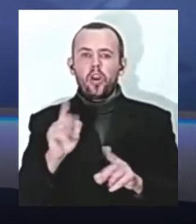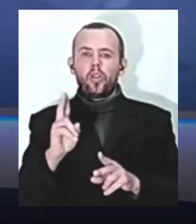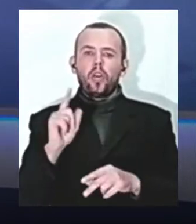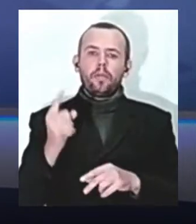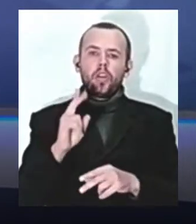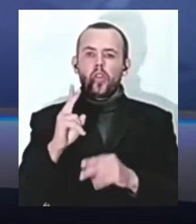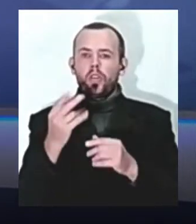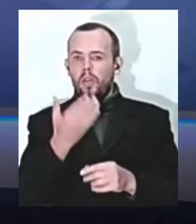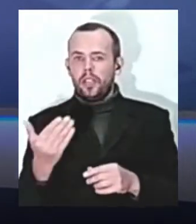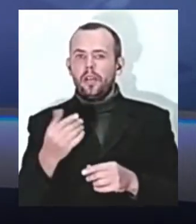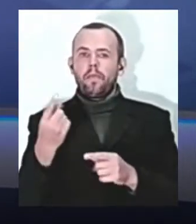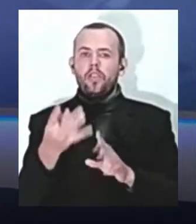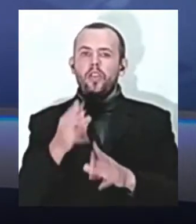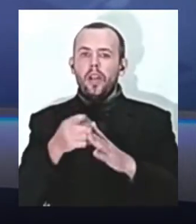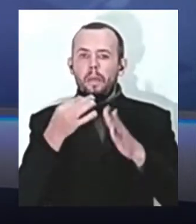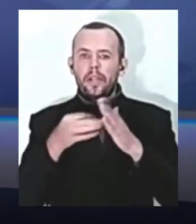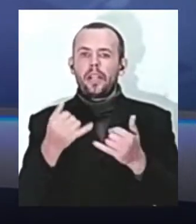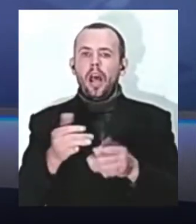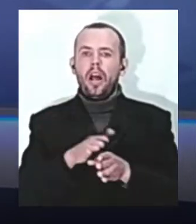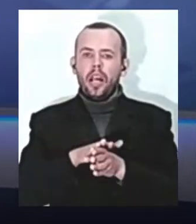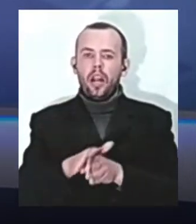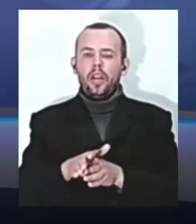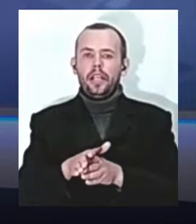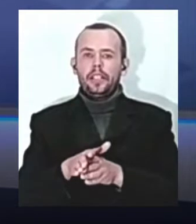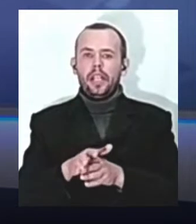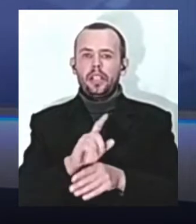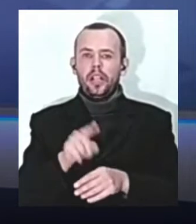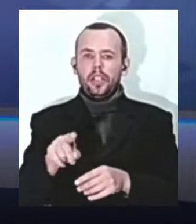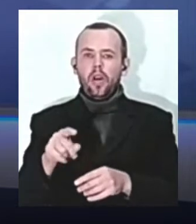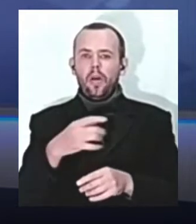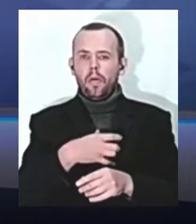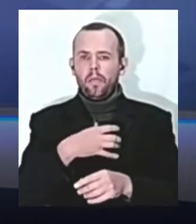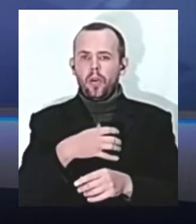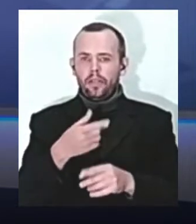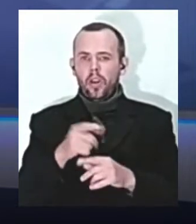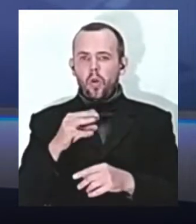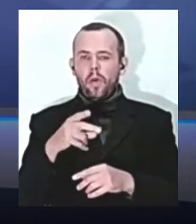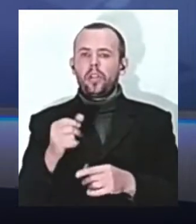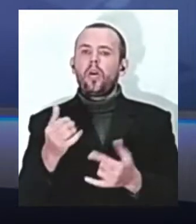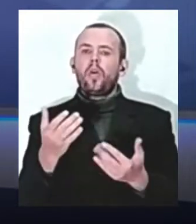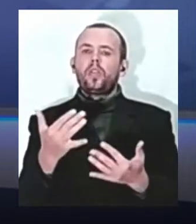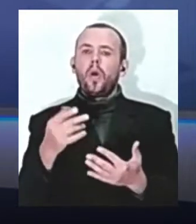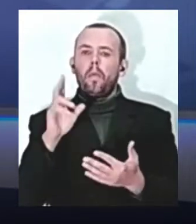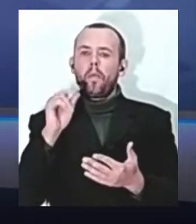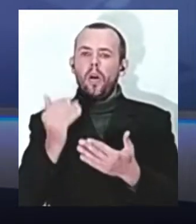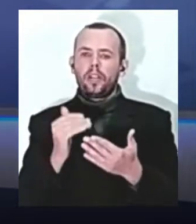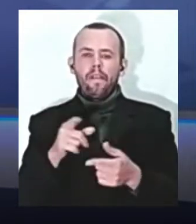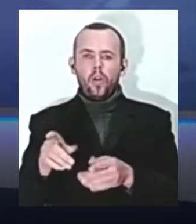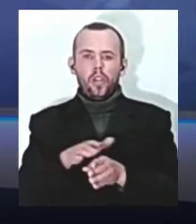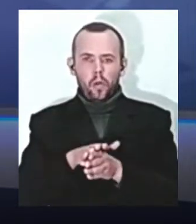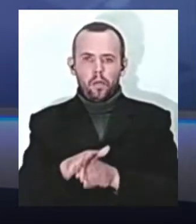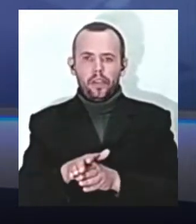це підсказка для реалізації тих потенціалів, які є в громаді. Наскільки оці показники, вони повністю